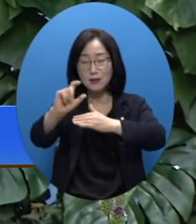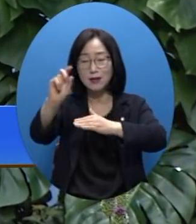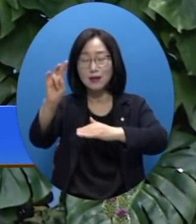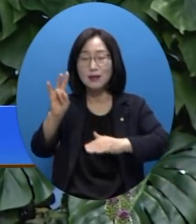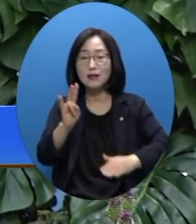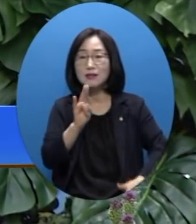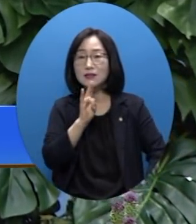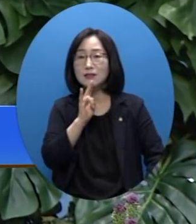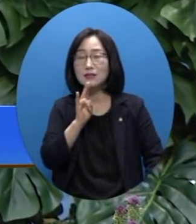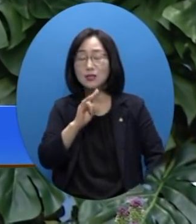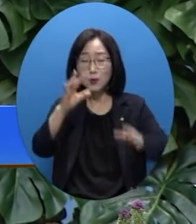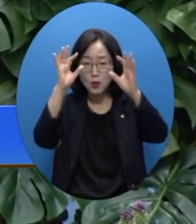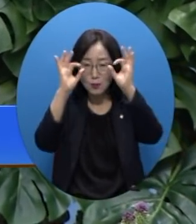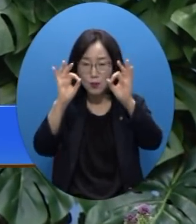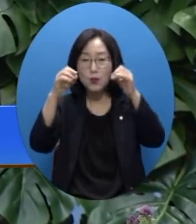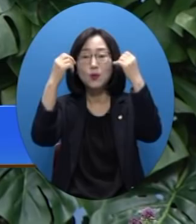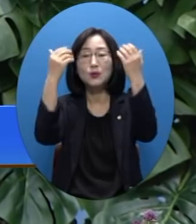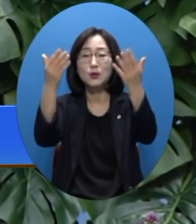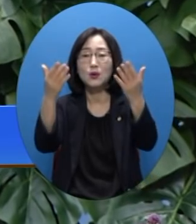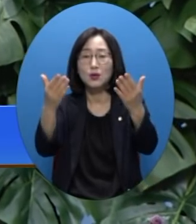밤아침에 계시로